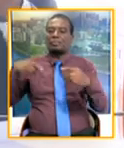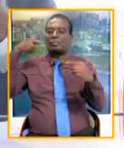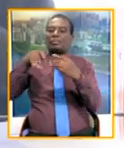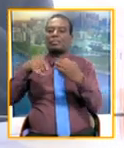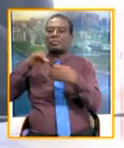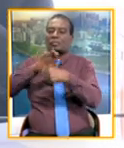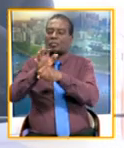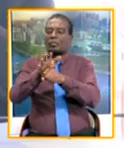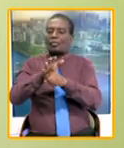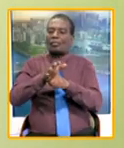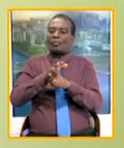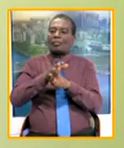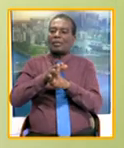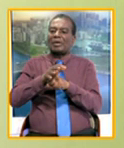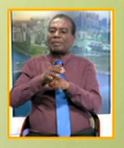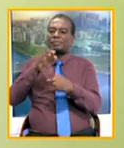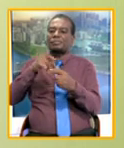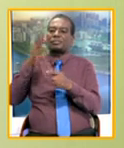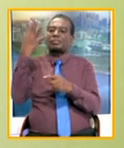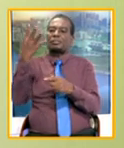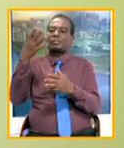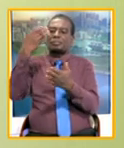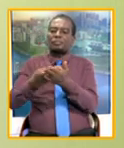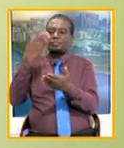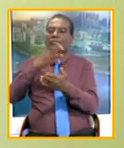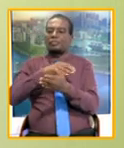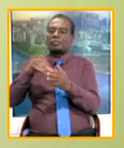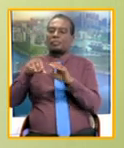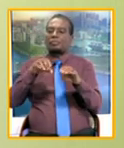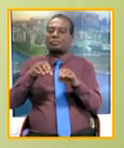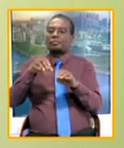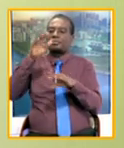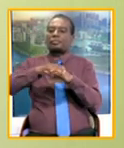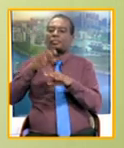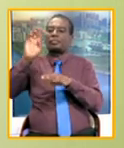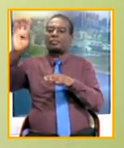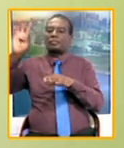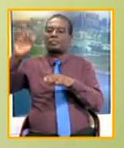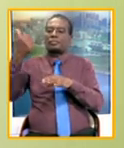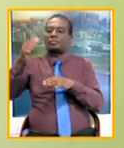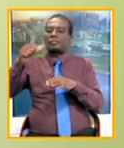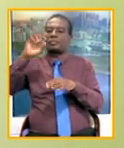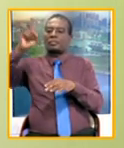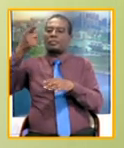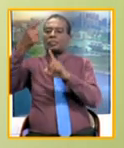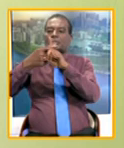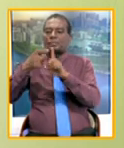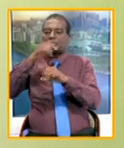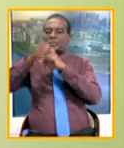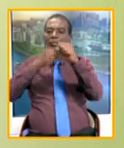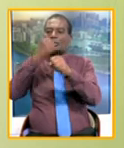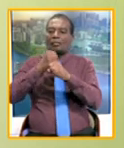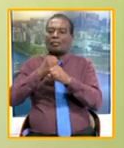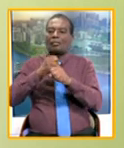à la COVID-19? Les 4 fonds ont réalisé, sur les 10 premiers mois de l'année 2021,